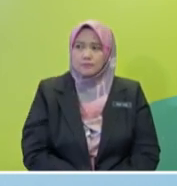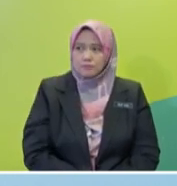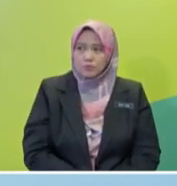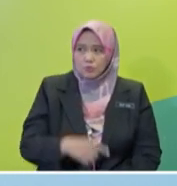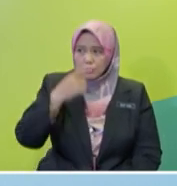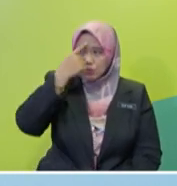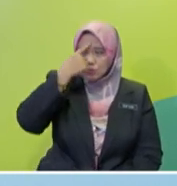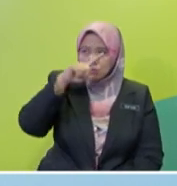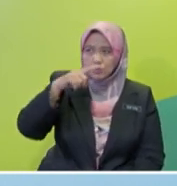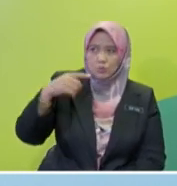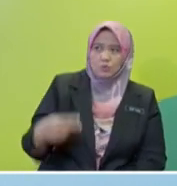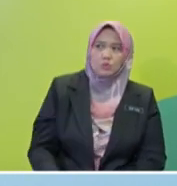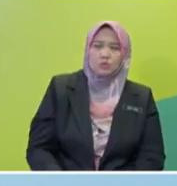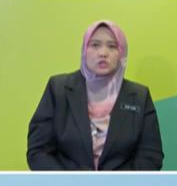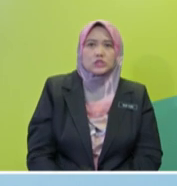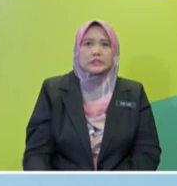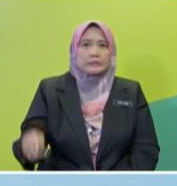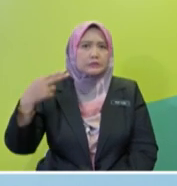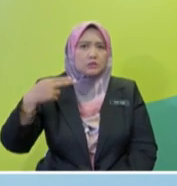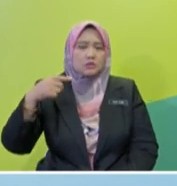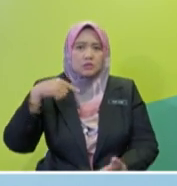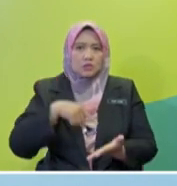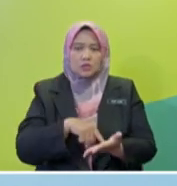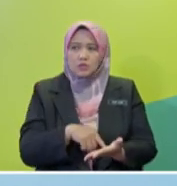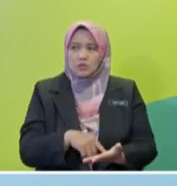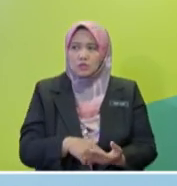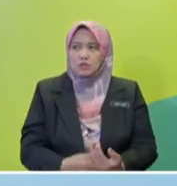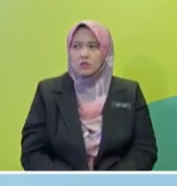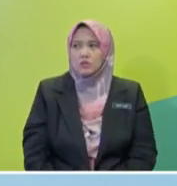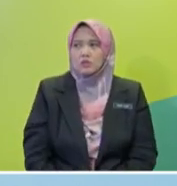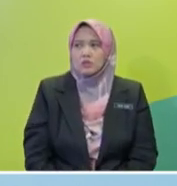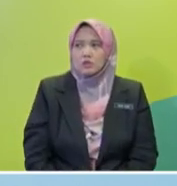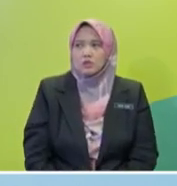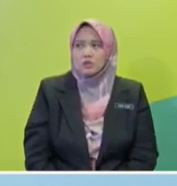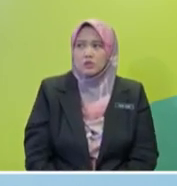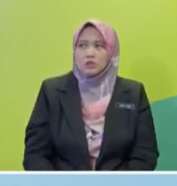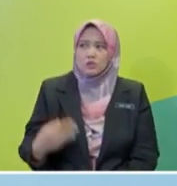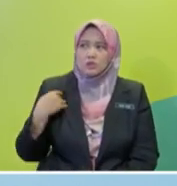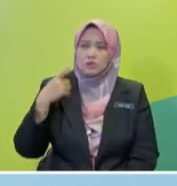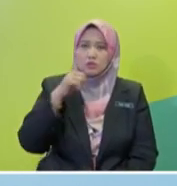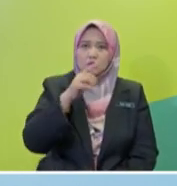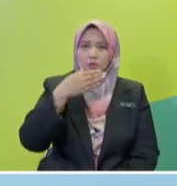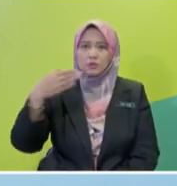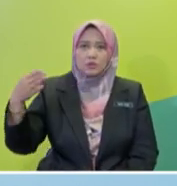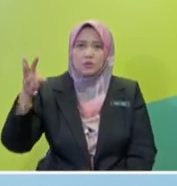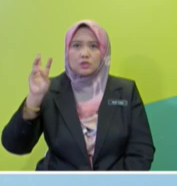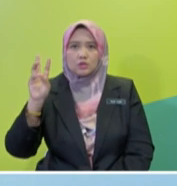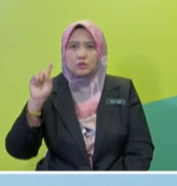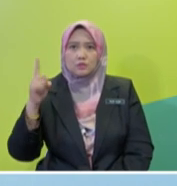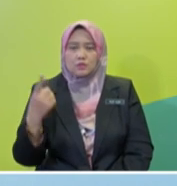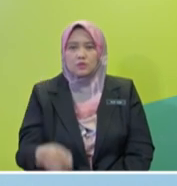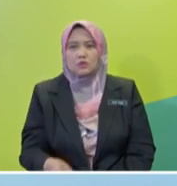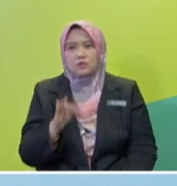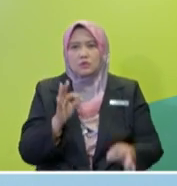ini kita hanya ada heading 1 tidak akan